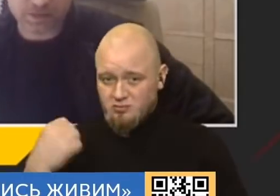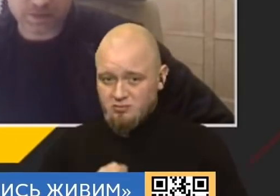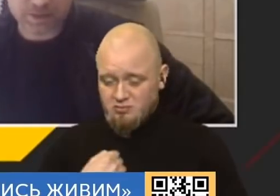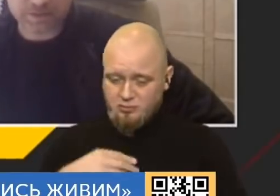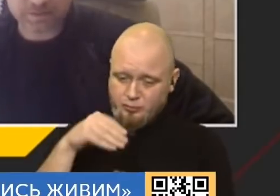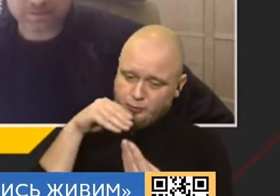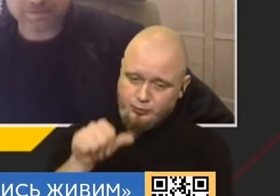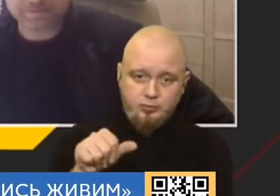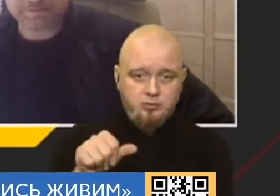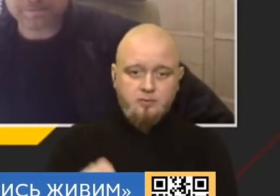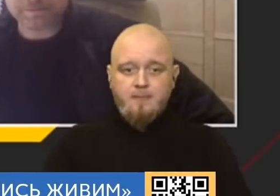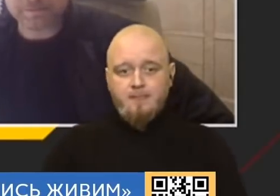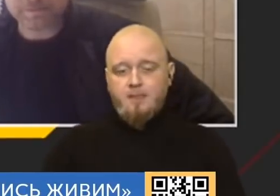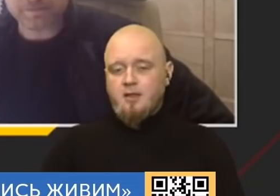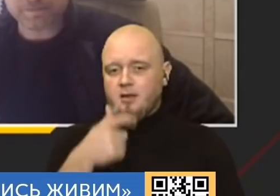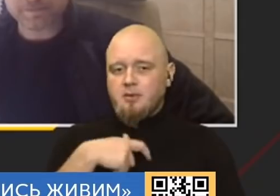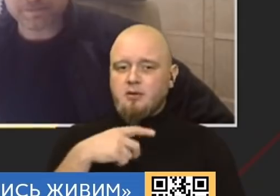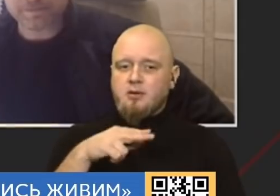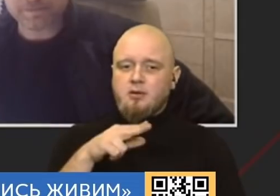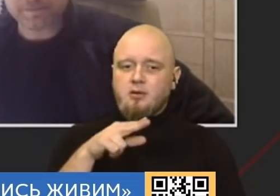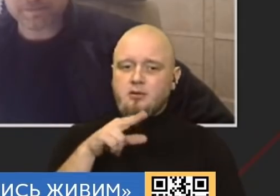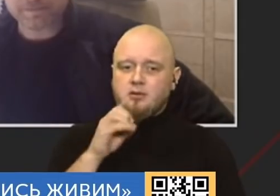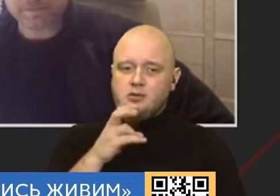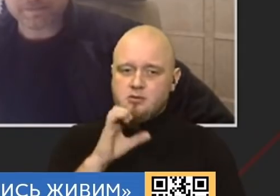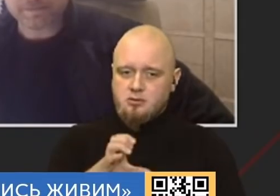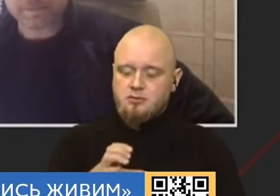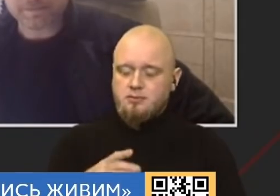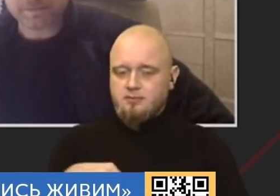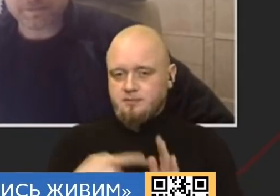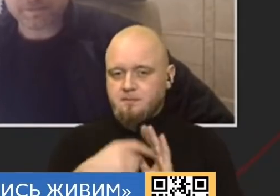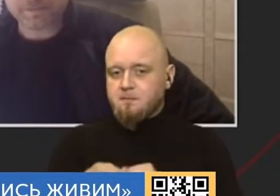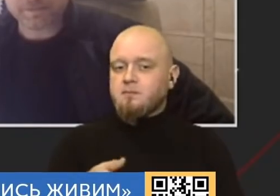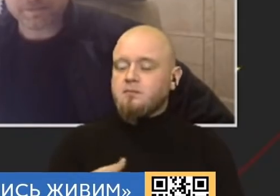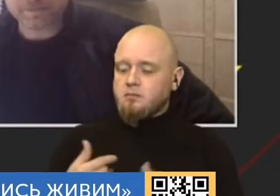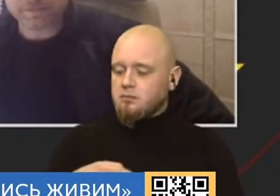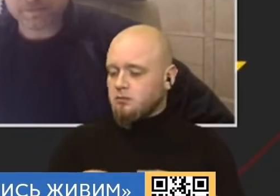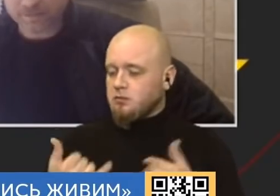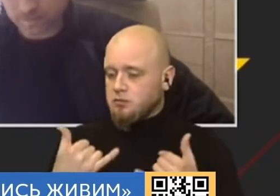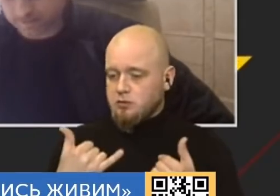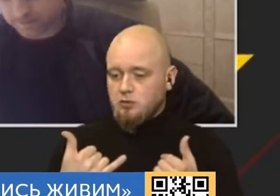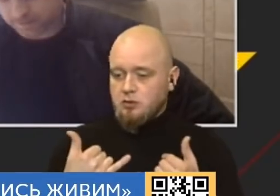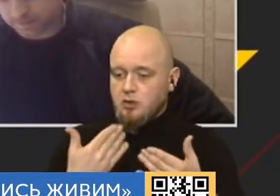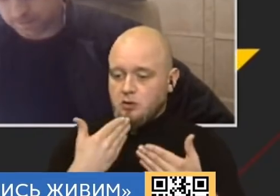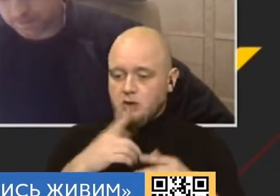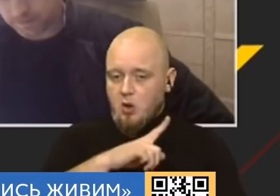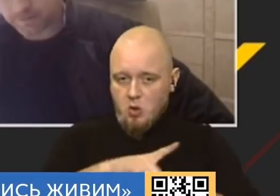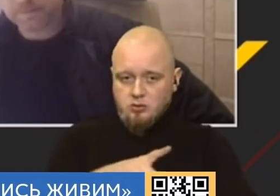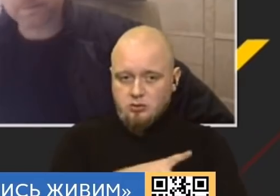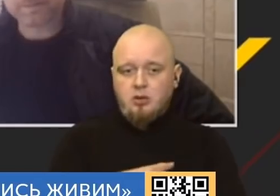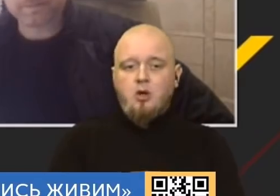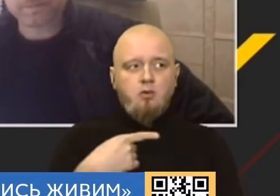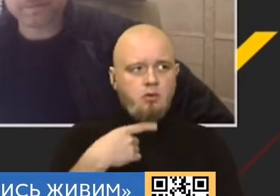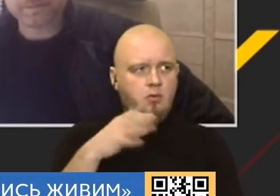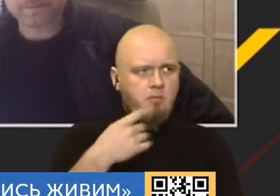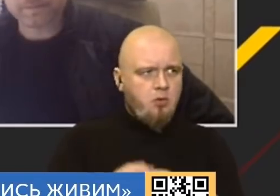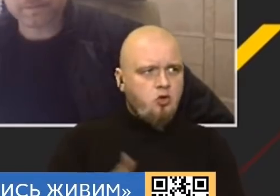і плавиться. Пане Денис, таке запитання хочу вам задати. Сьогодні, протягом наших останніх годин ефіру, говоримо трошечки про